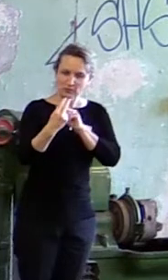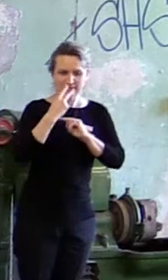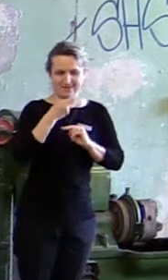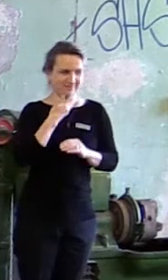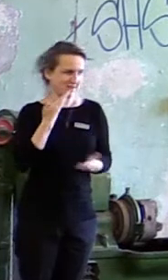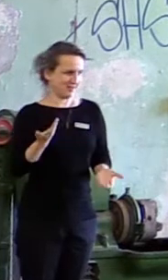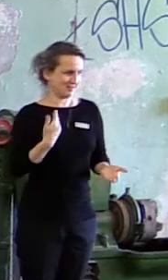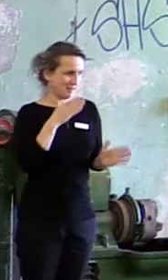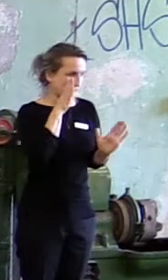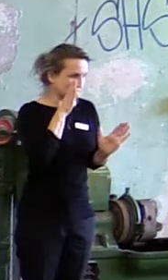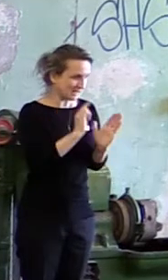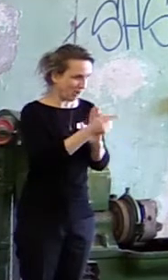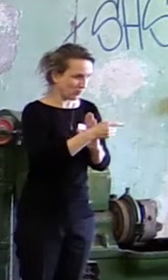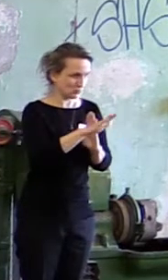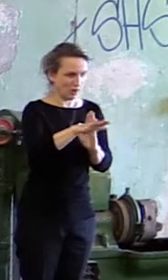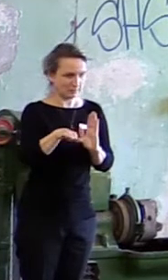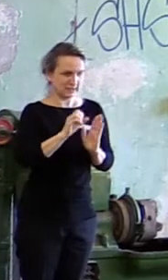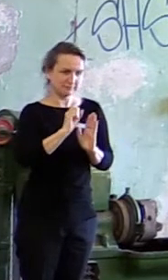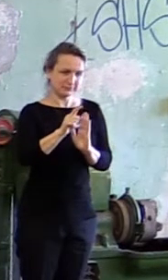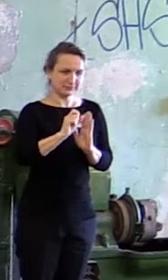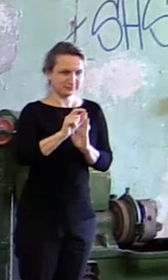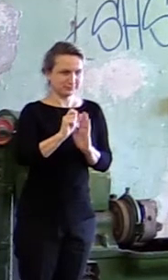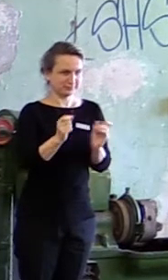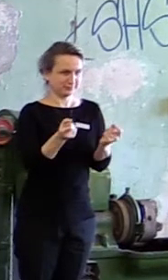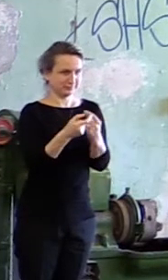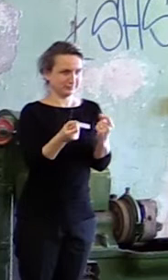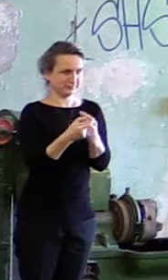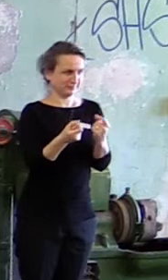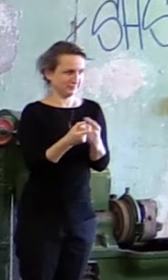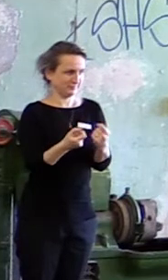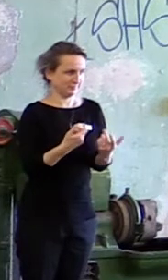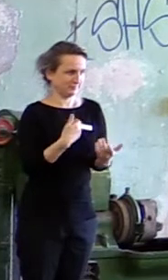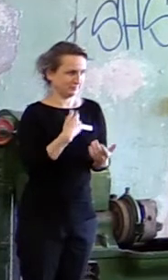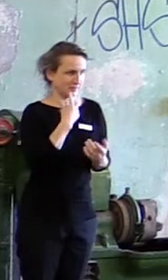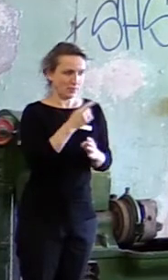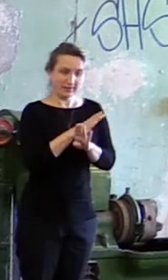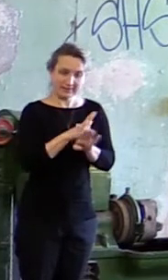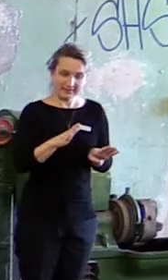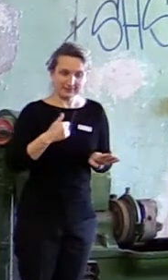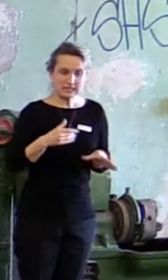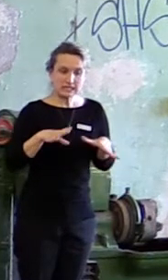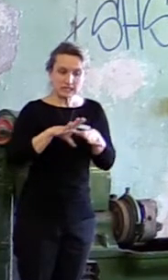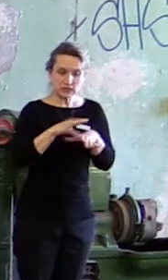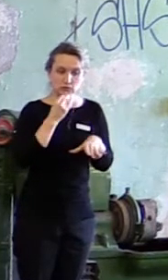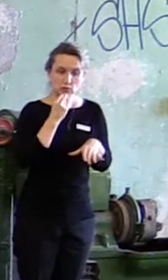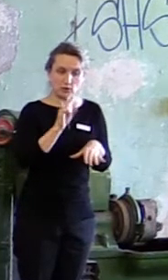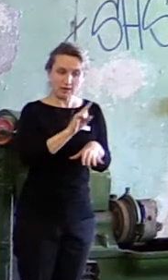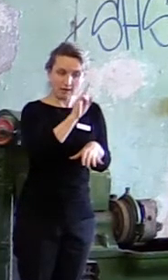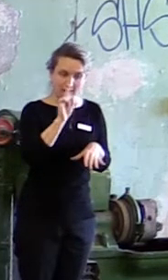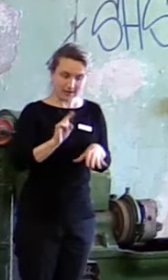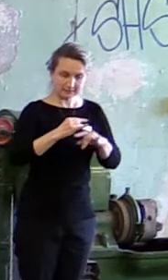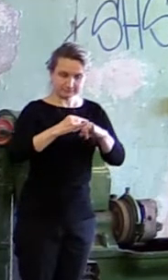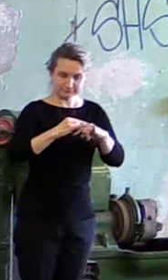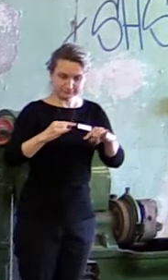mingisuguse messengeri kaudu lapsega sõnumeid vahetada selle asemel, et öelda, et nii, aga õhtusöögi aeg on see, kus me kõik paneme